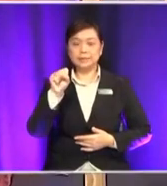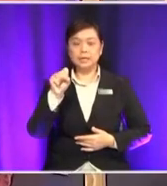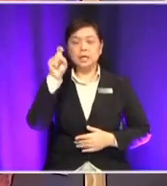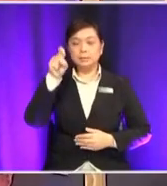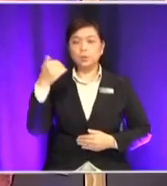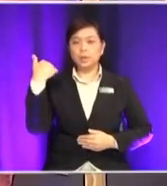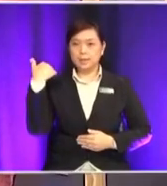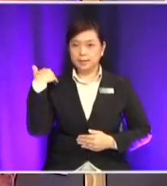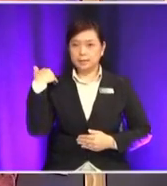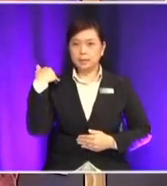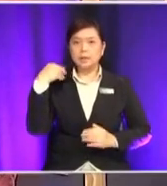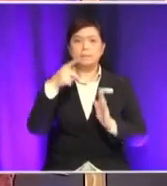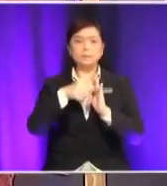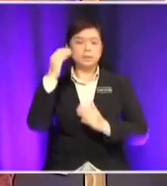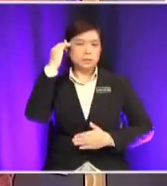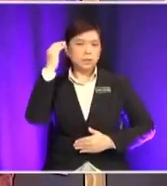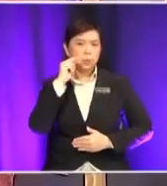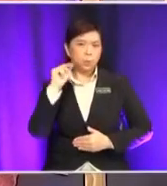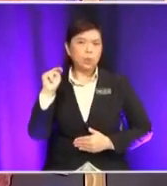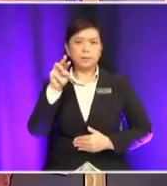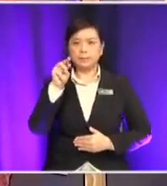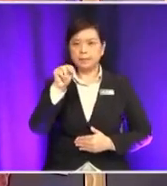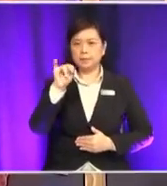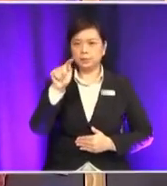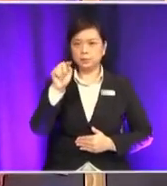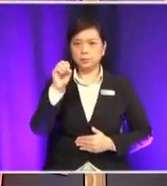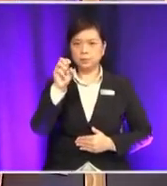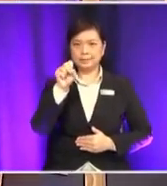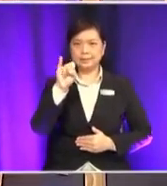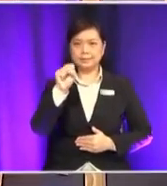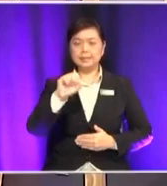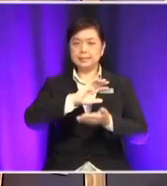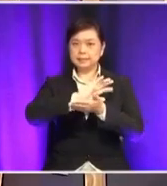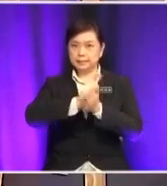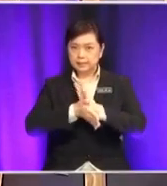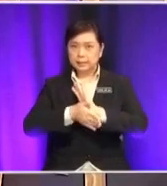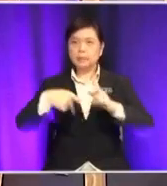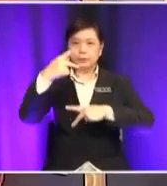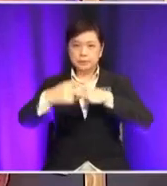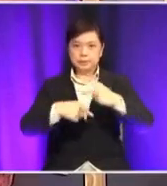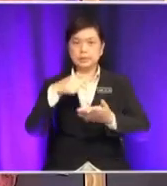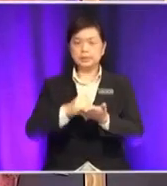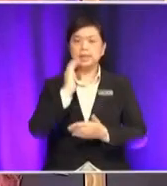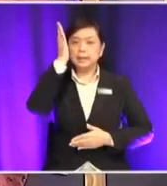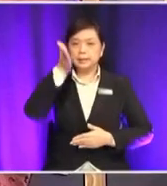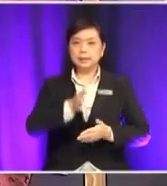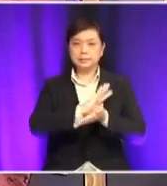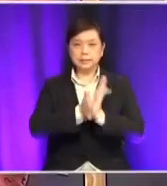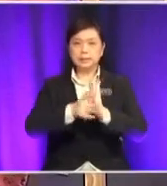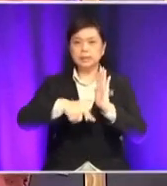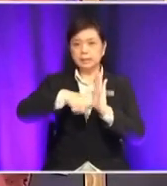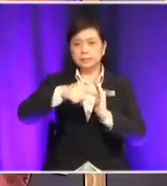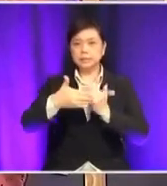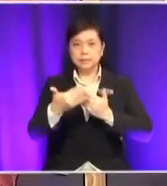mitosis baru meiosis ini akan menjadi lebih mudah proses pembahagian sel ini ada dua